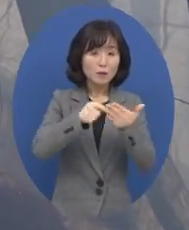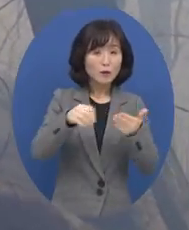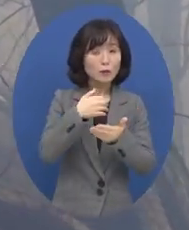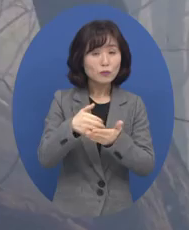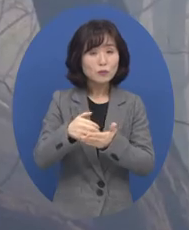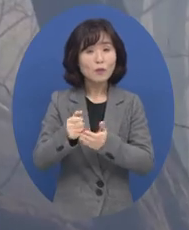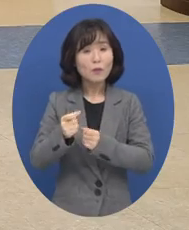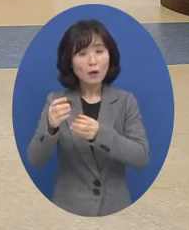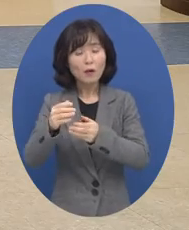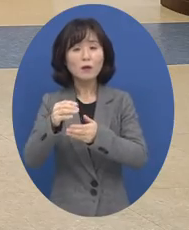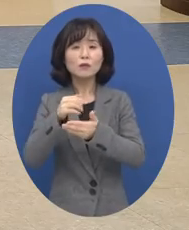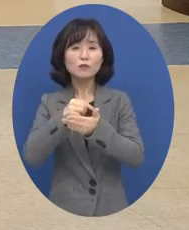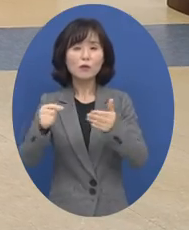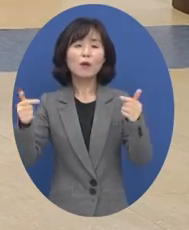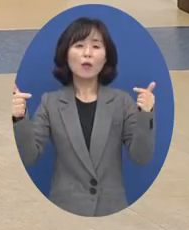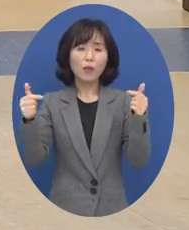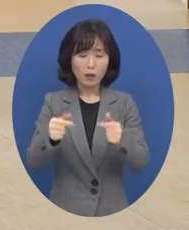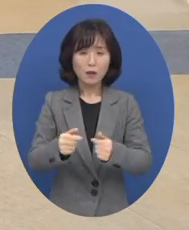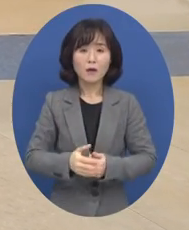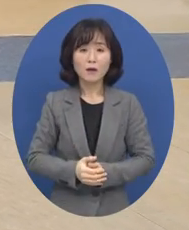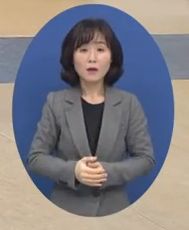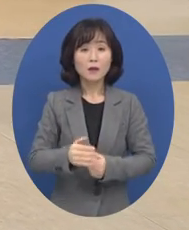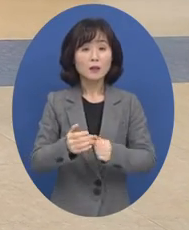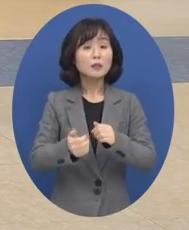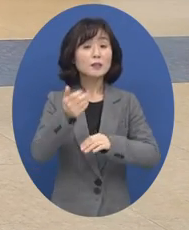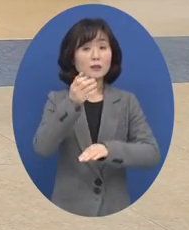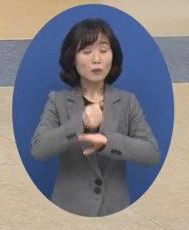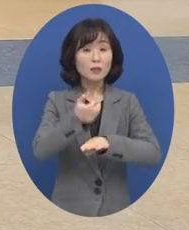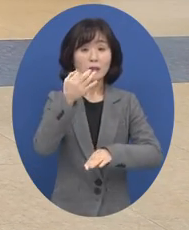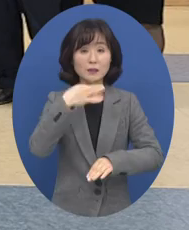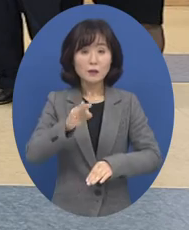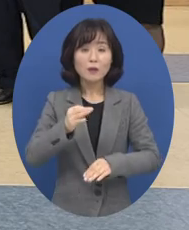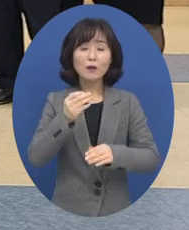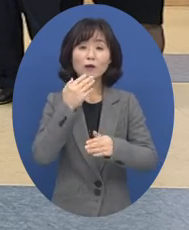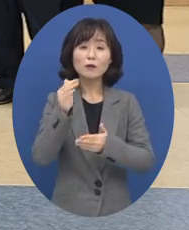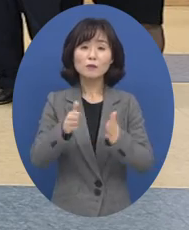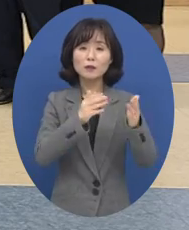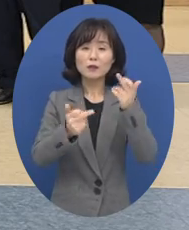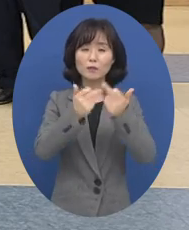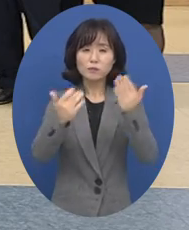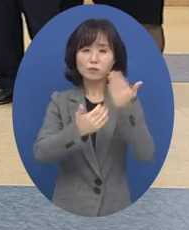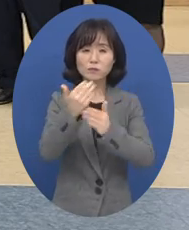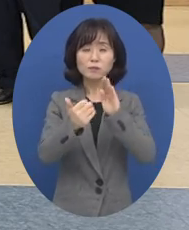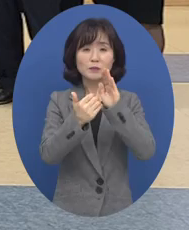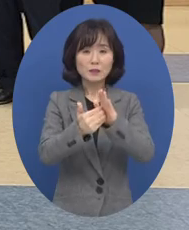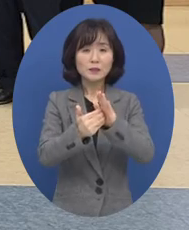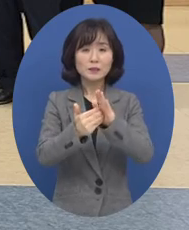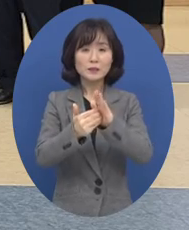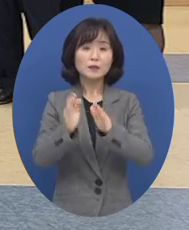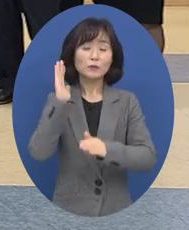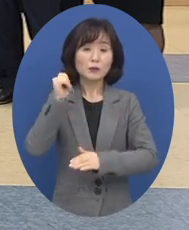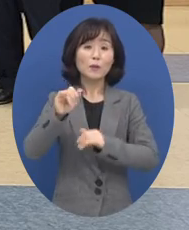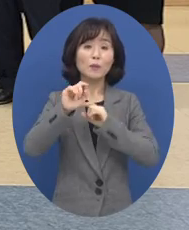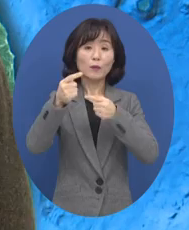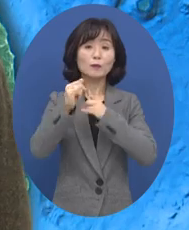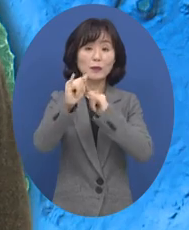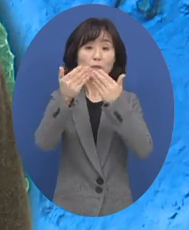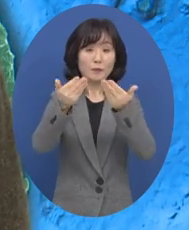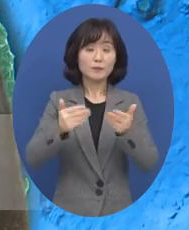줄었습니다 이런 성과를 인정받아 경기도가 산불방지 분야 대통령 기관 표창을 받았습니다